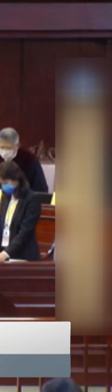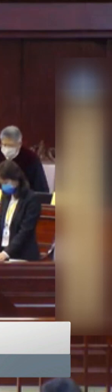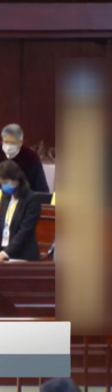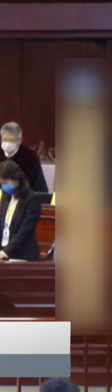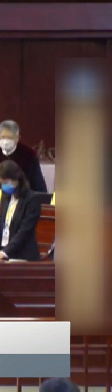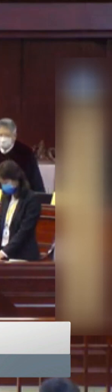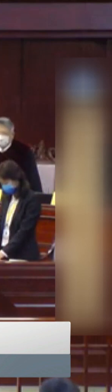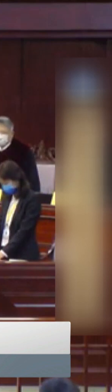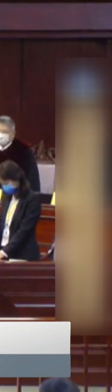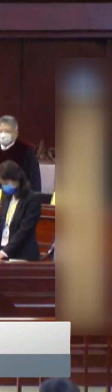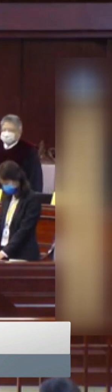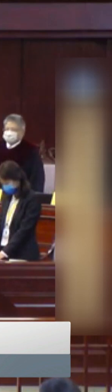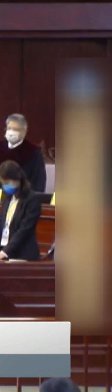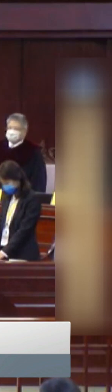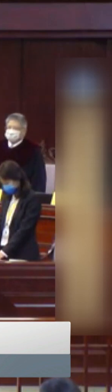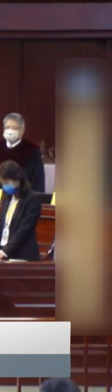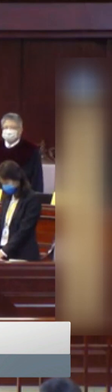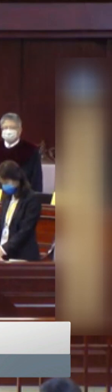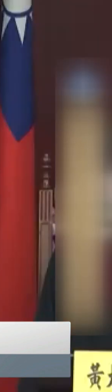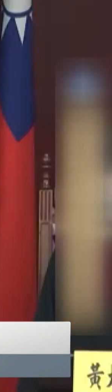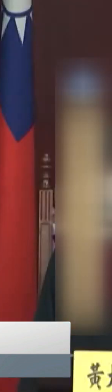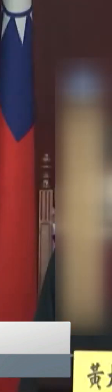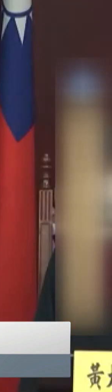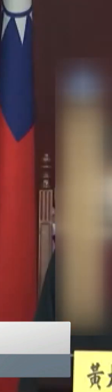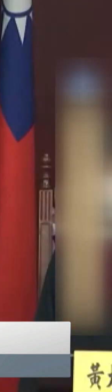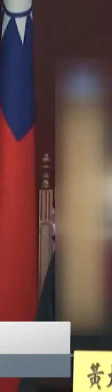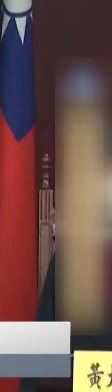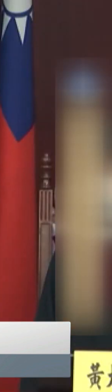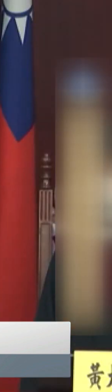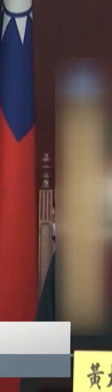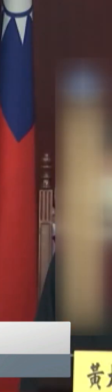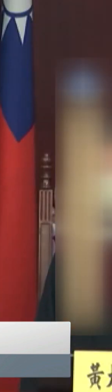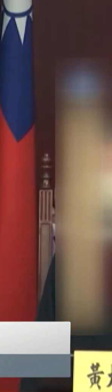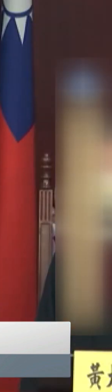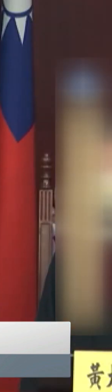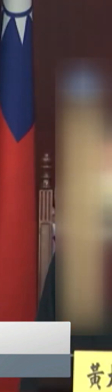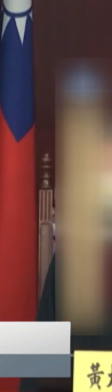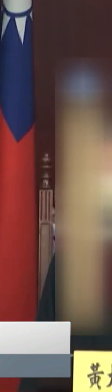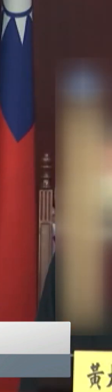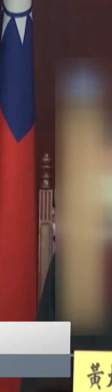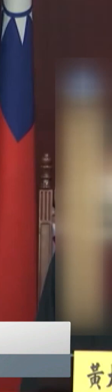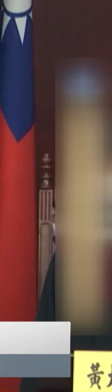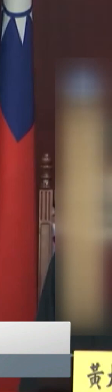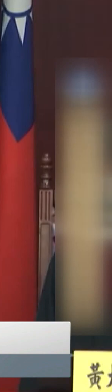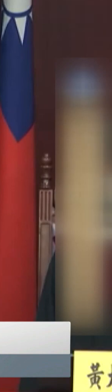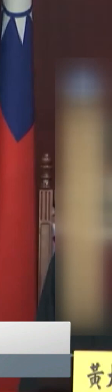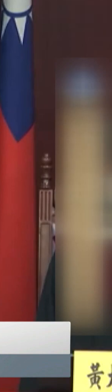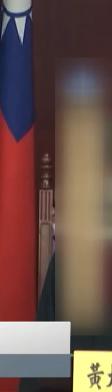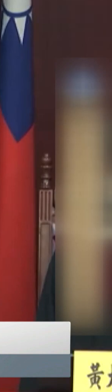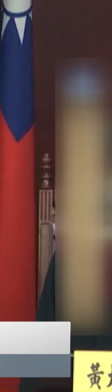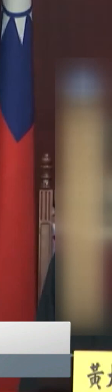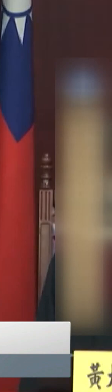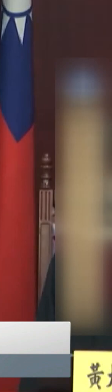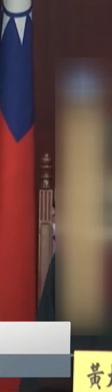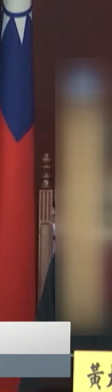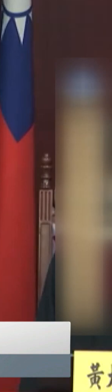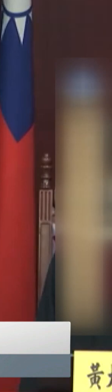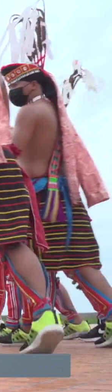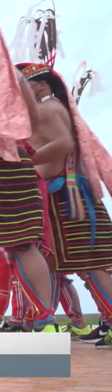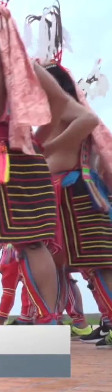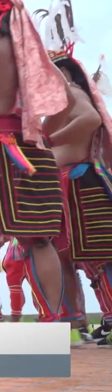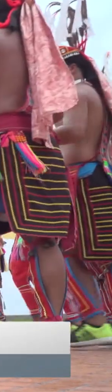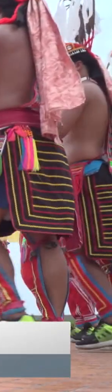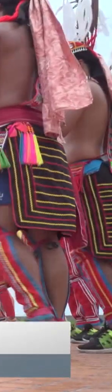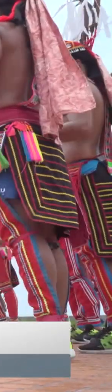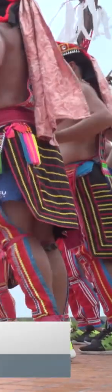民工作权保障法等多起大法官释宪案，仍等着原民会释出修正草案。而在有限期的压力下，